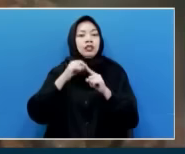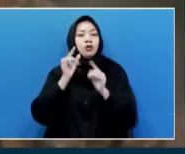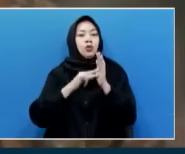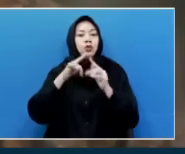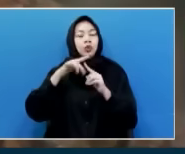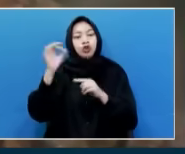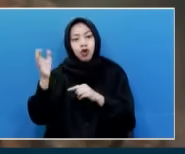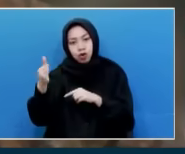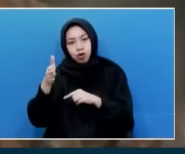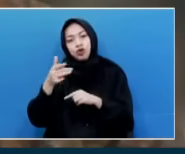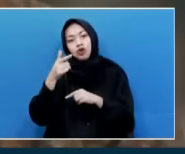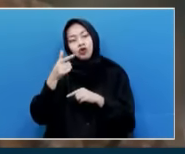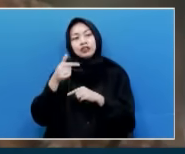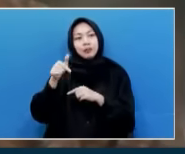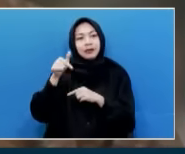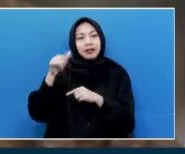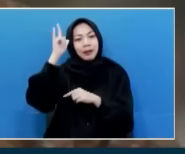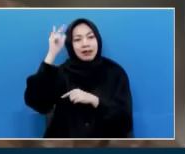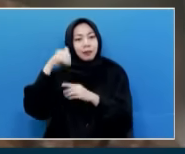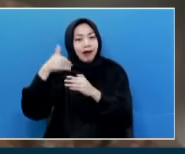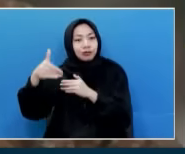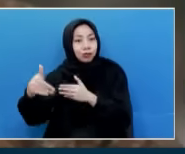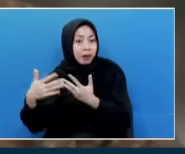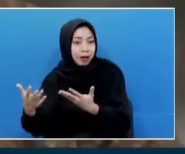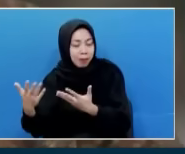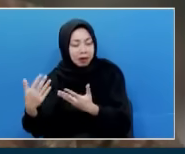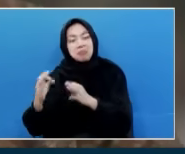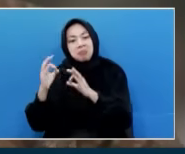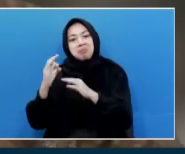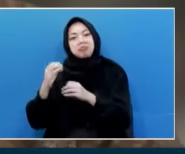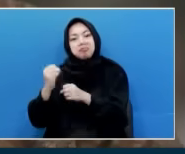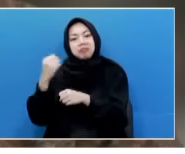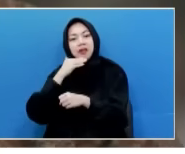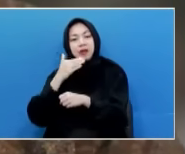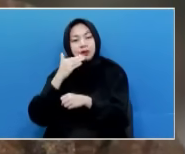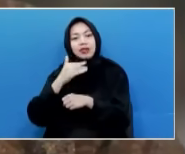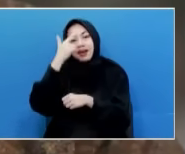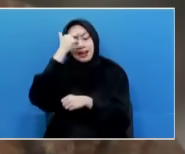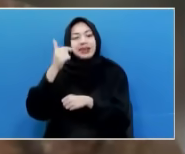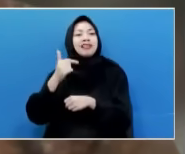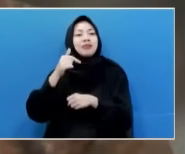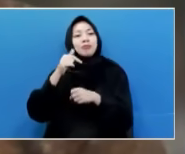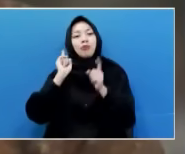akan tunggu bersama nanti Langkah terakhir exit plannya Seperti apa E Mas Kunto pengamat politik Universitas Pajajaran Selamat malam Mas